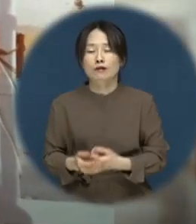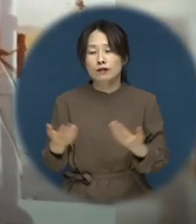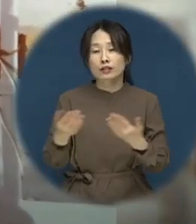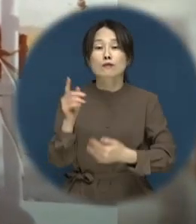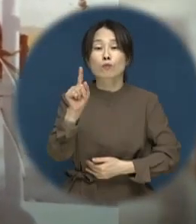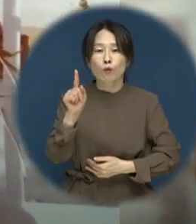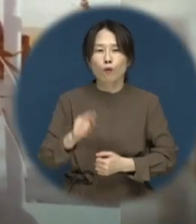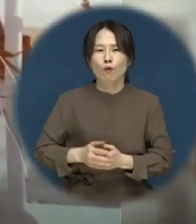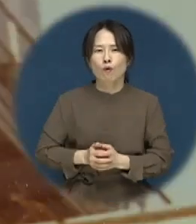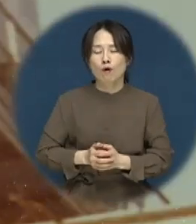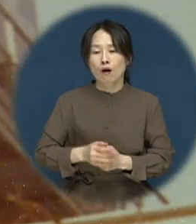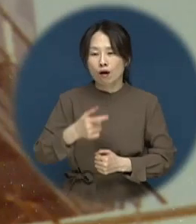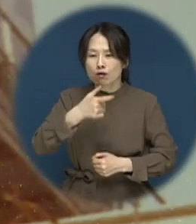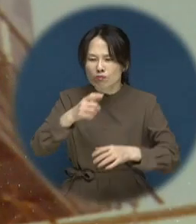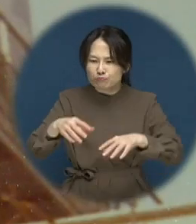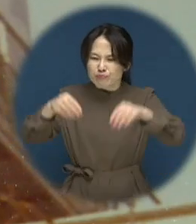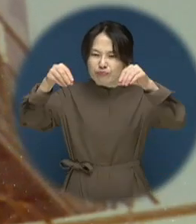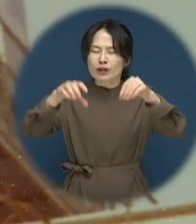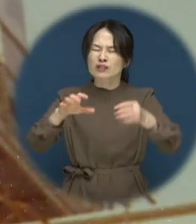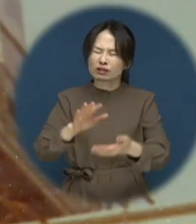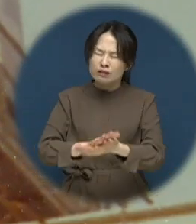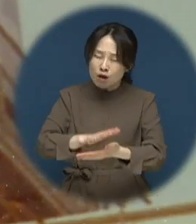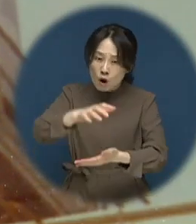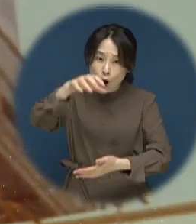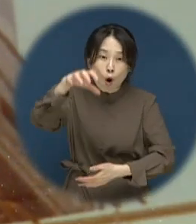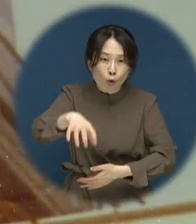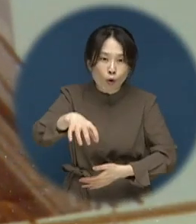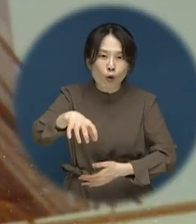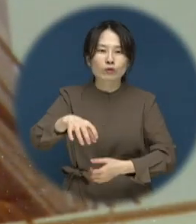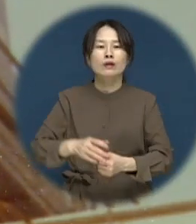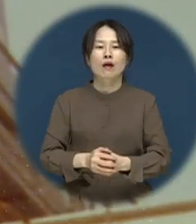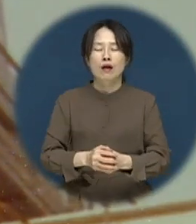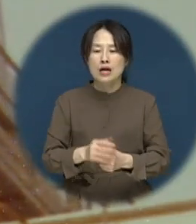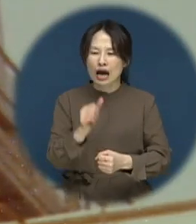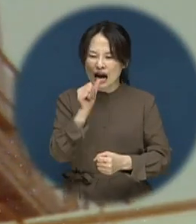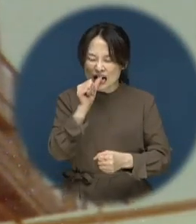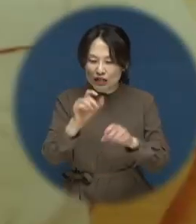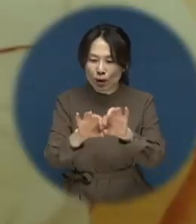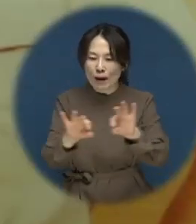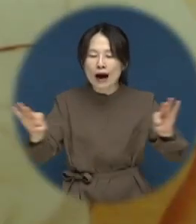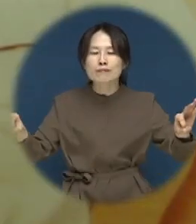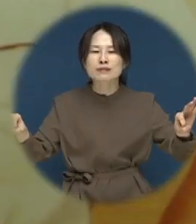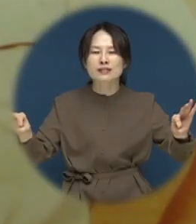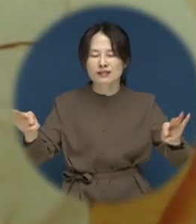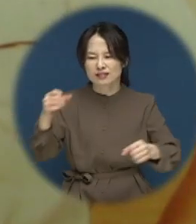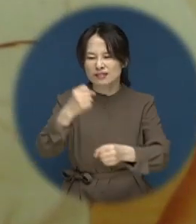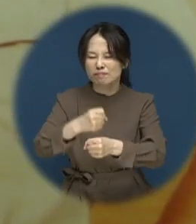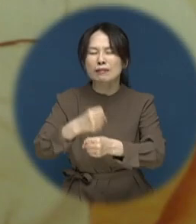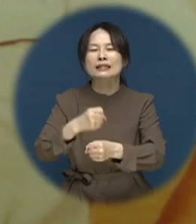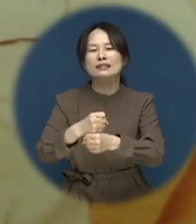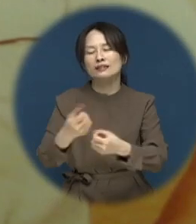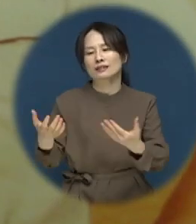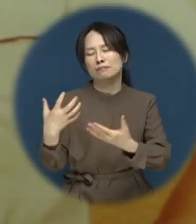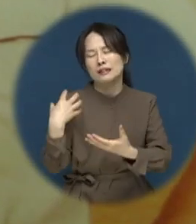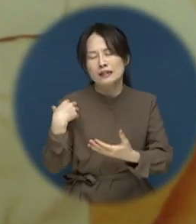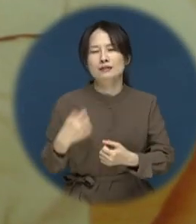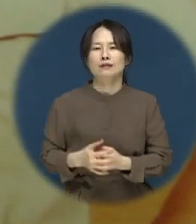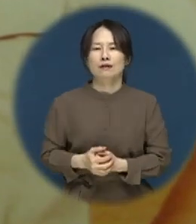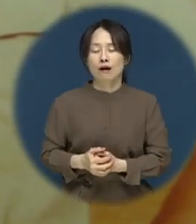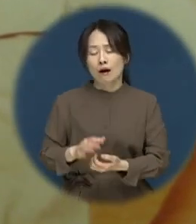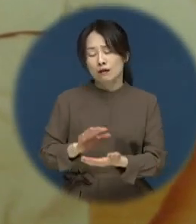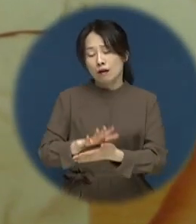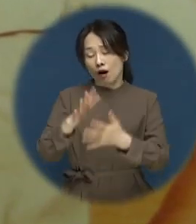거예요. 예, 예. 무지무지하게 뜨거웠어요. 그래서. 그랬겠죠. 예, 뜨겁고 덥고. 이렇게 사람끼리 붙어 있으면 시원해요.